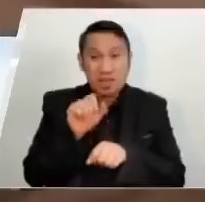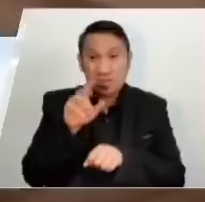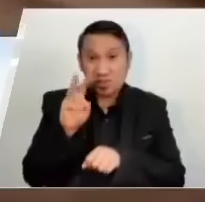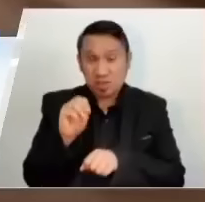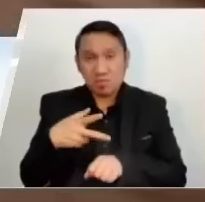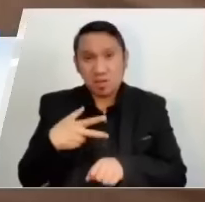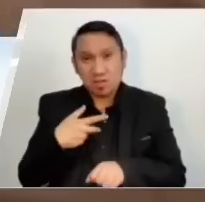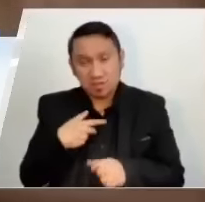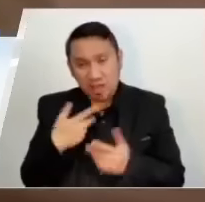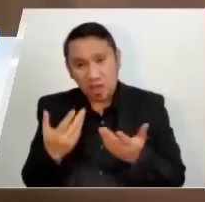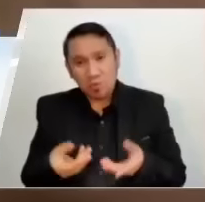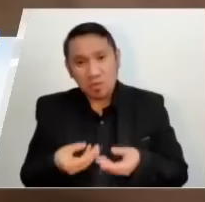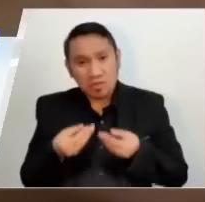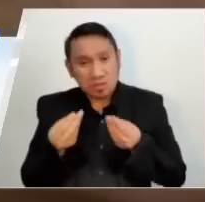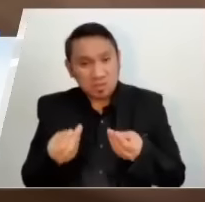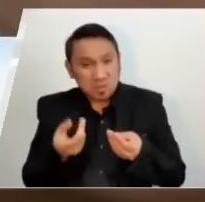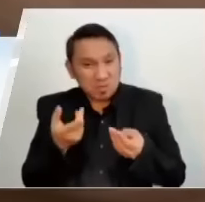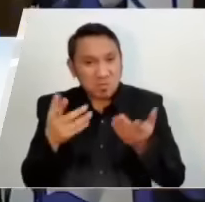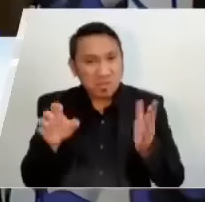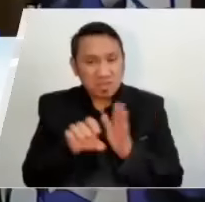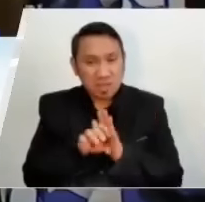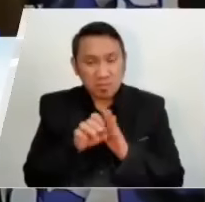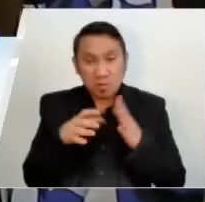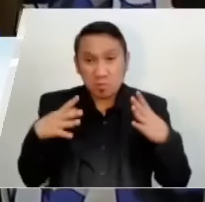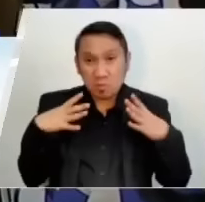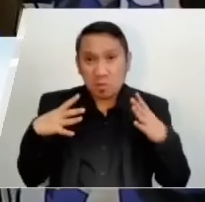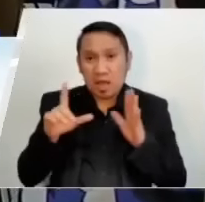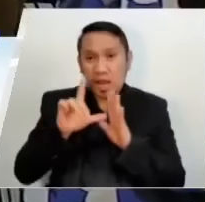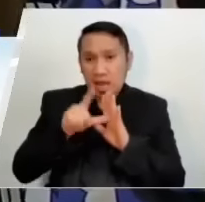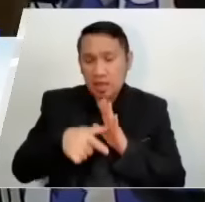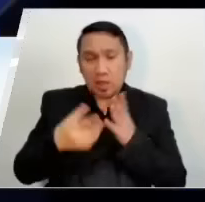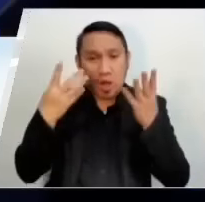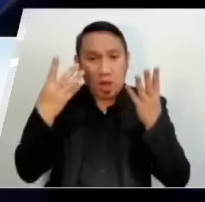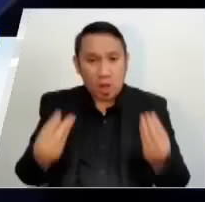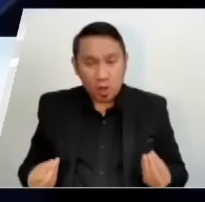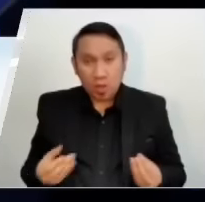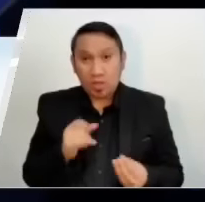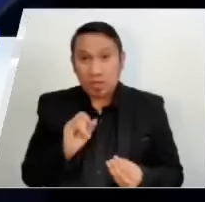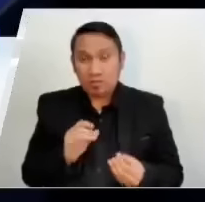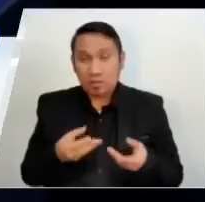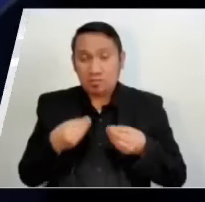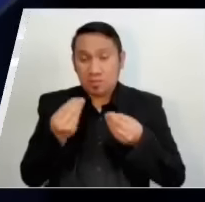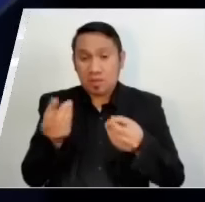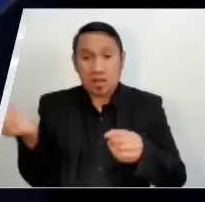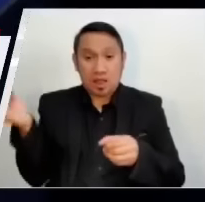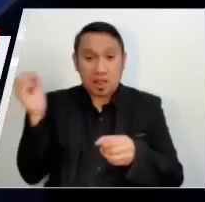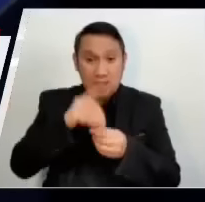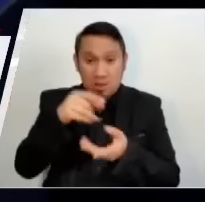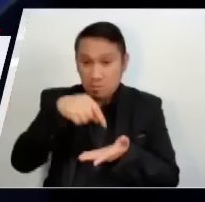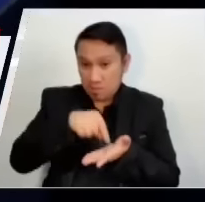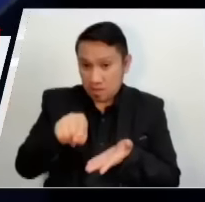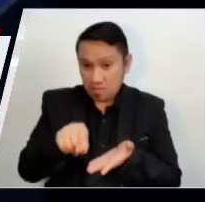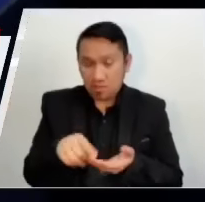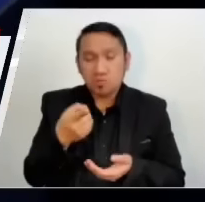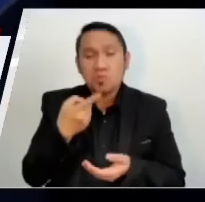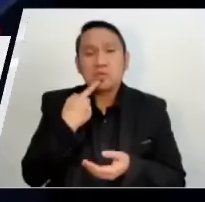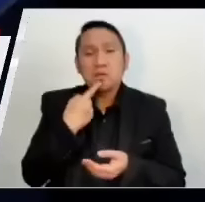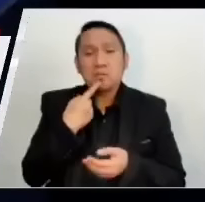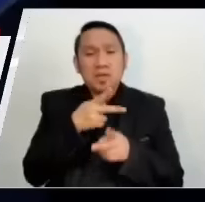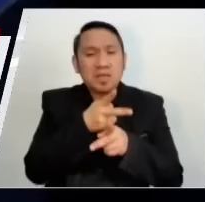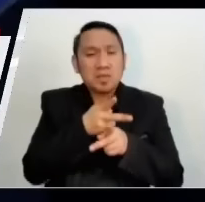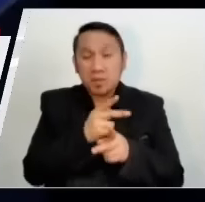bakasyon, pero maglalahong parang bula kapag nabigyan ng down payment. Mag-ingat po tayo na hindi po lahat ng nag-o-offer